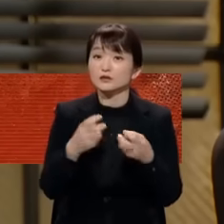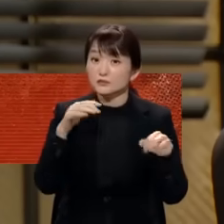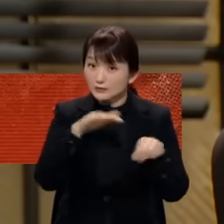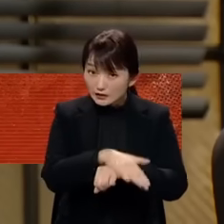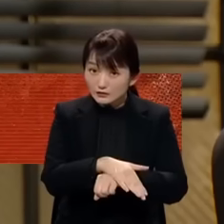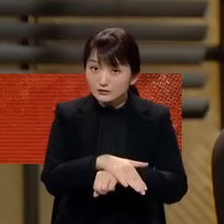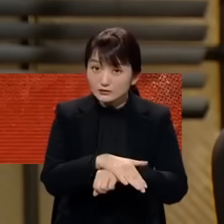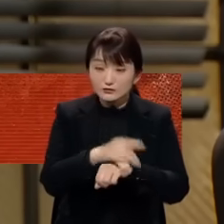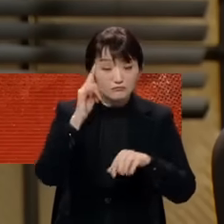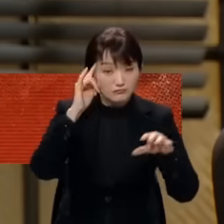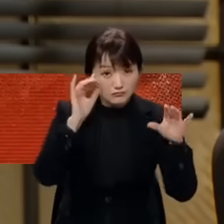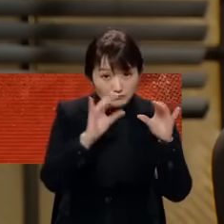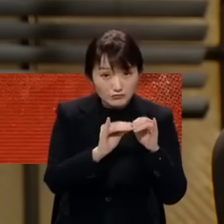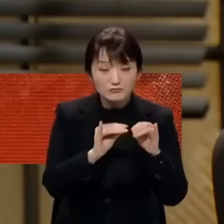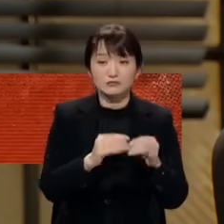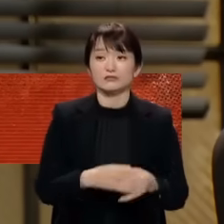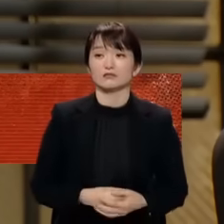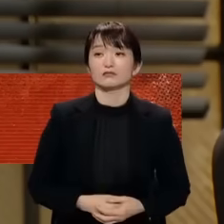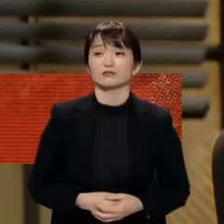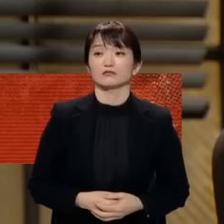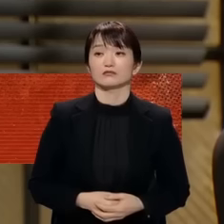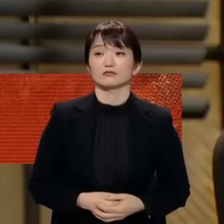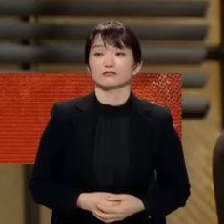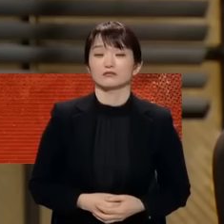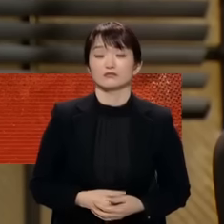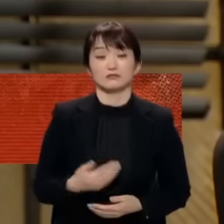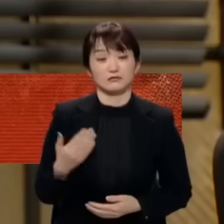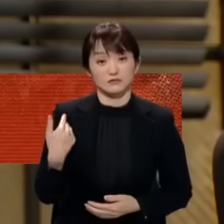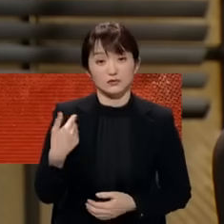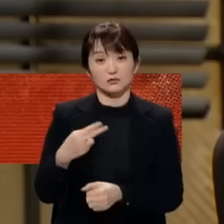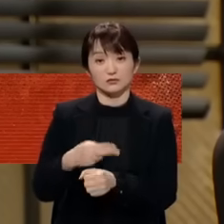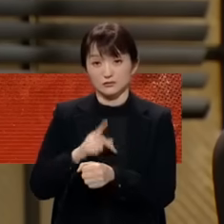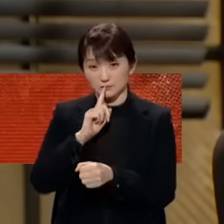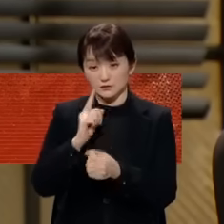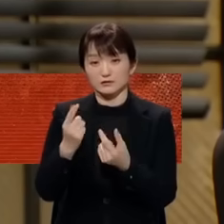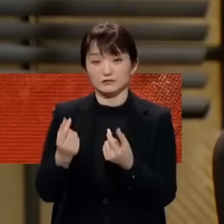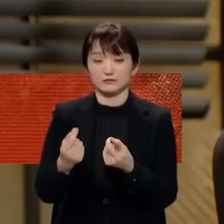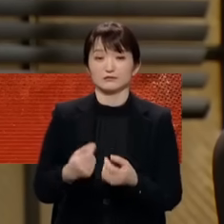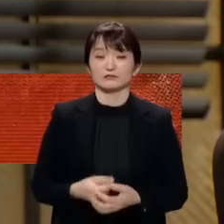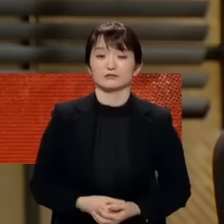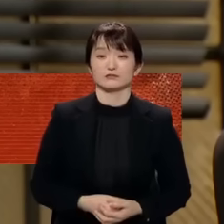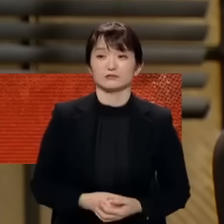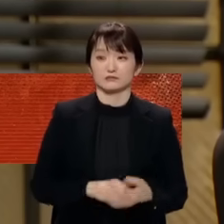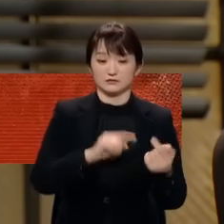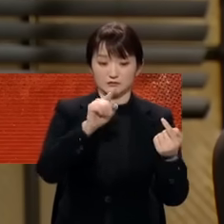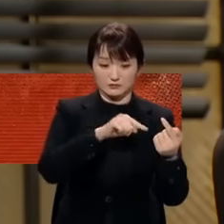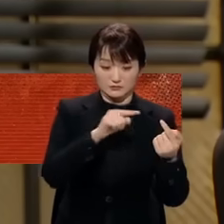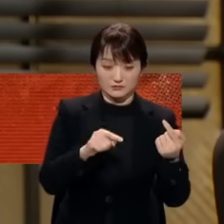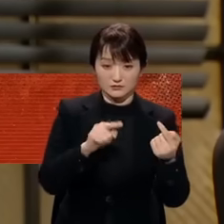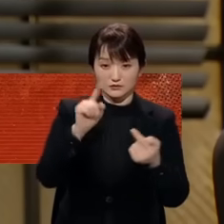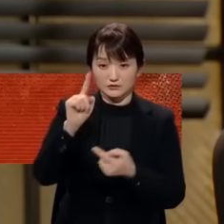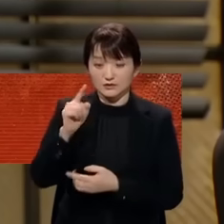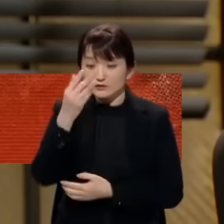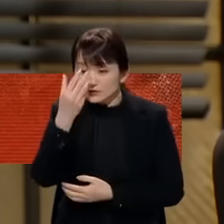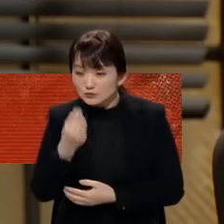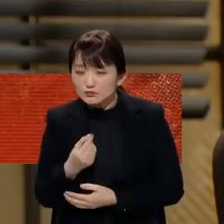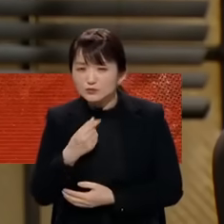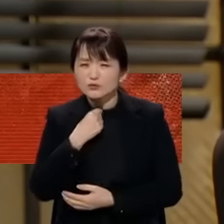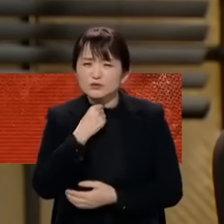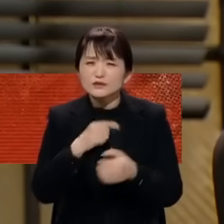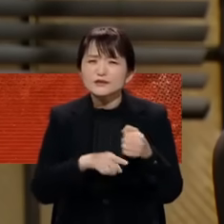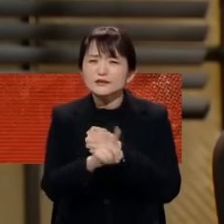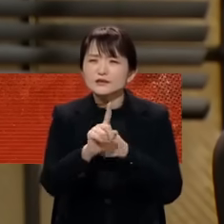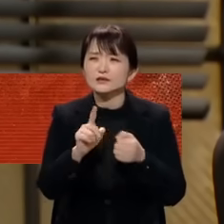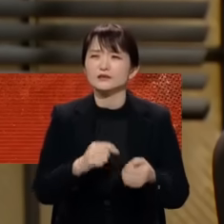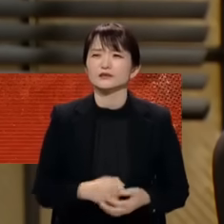찬성입니다지 조금 전에 박사님 어 수장님 다 설명을 해 셨던 것처럼 근데 1인일 음료를 고집하는 이유는